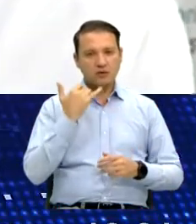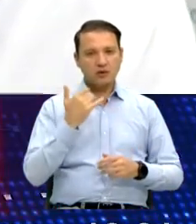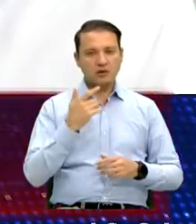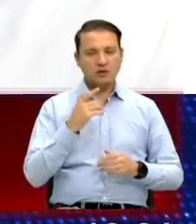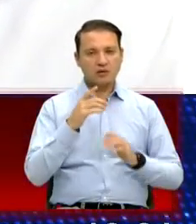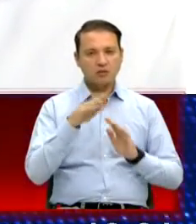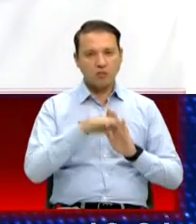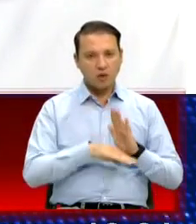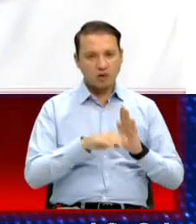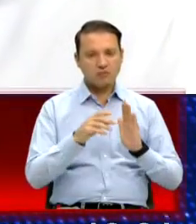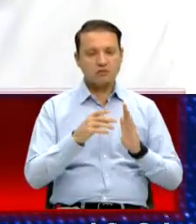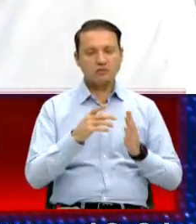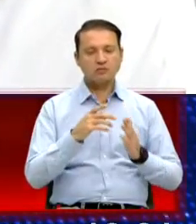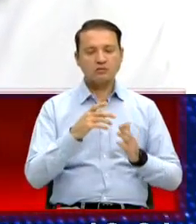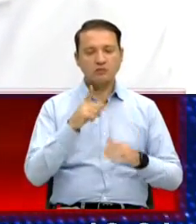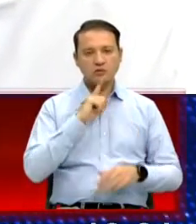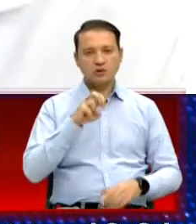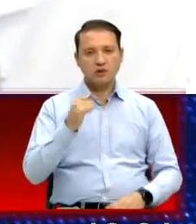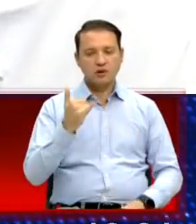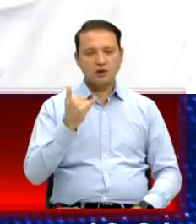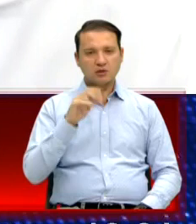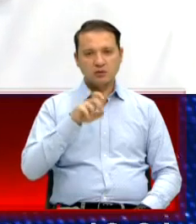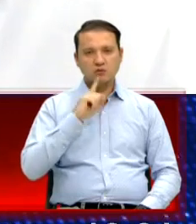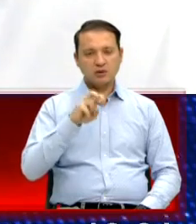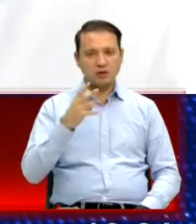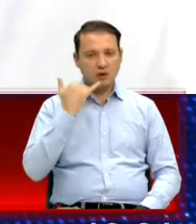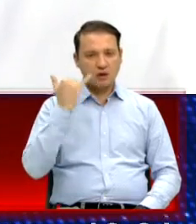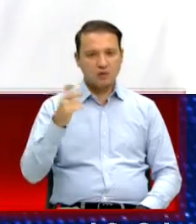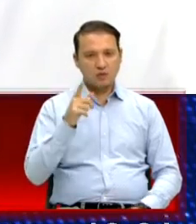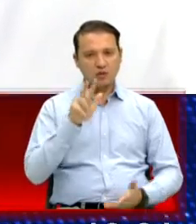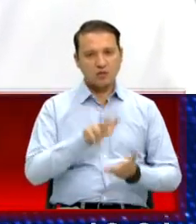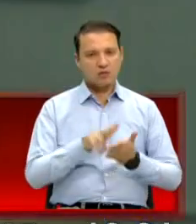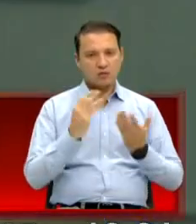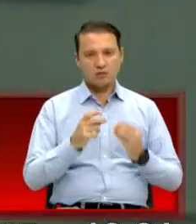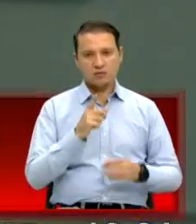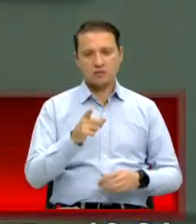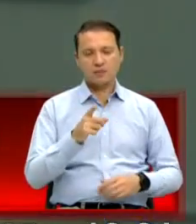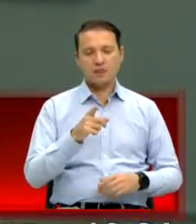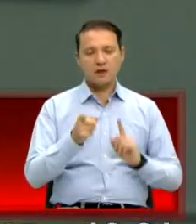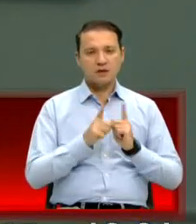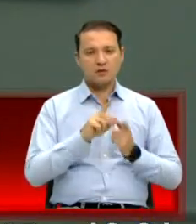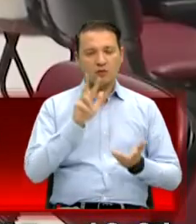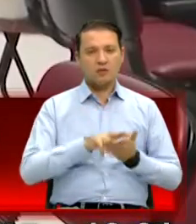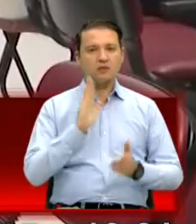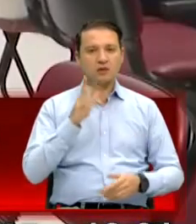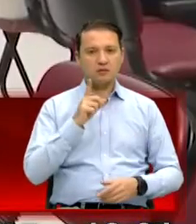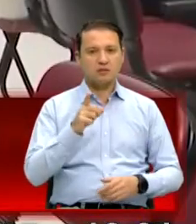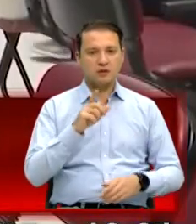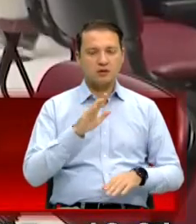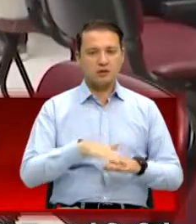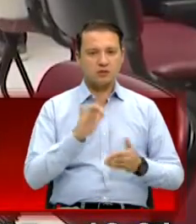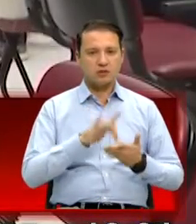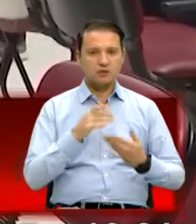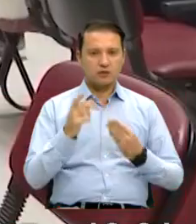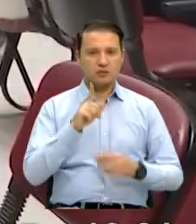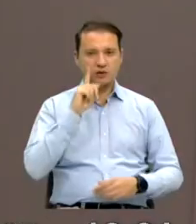mobil uygulamasından ya da 182 arayarak oradan bunu onaylatabilirler. Randevusunu onaylatıp gitmeyenlere ise yaptırım